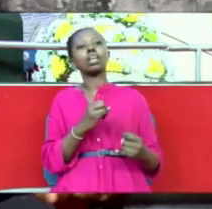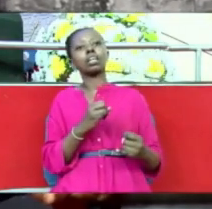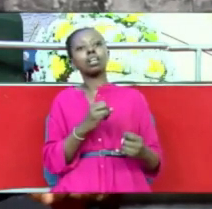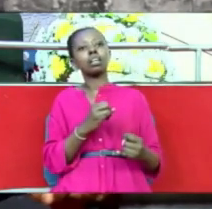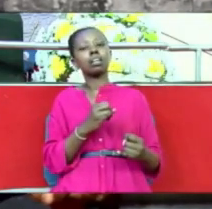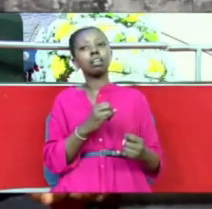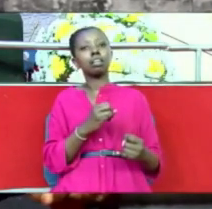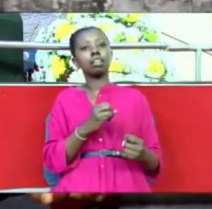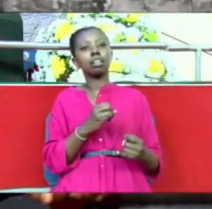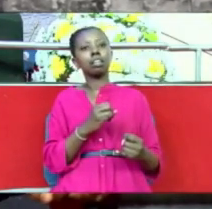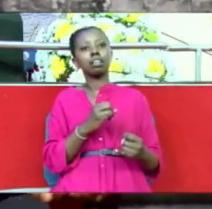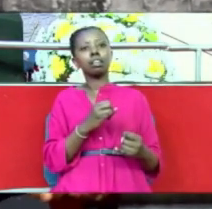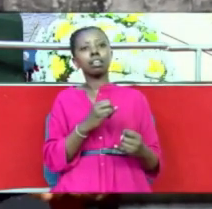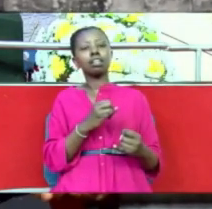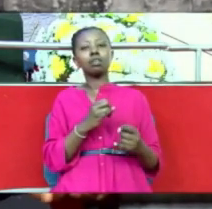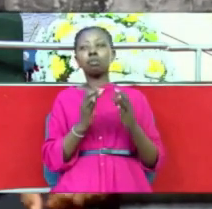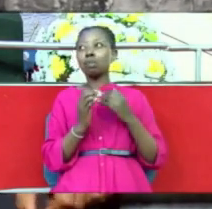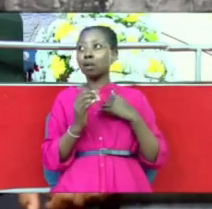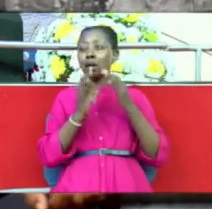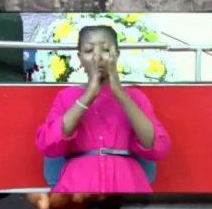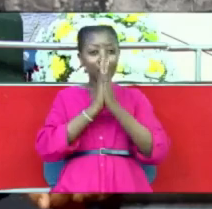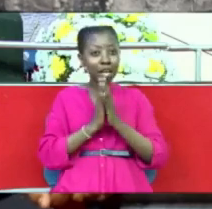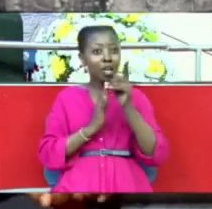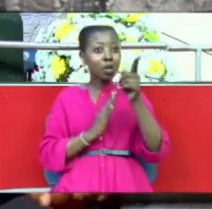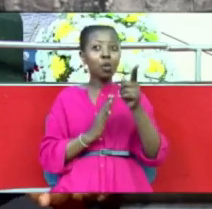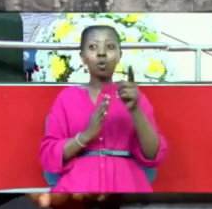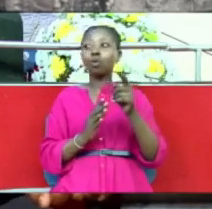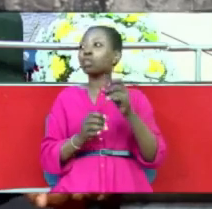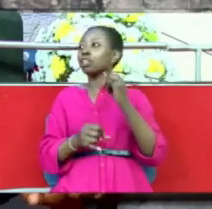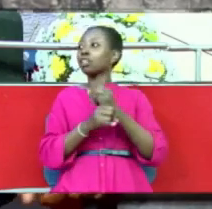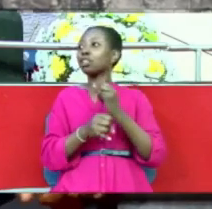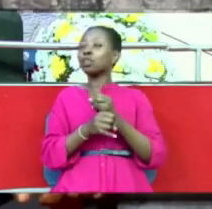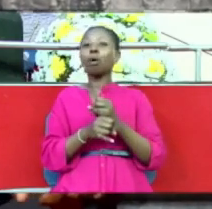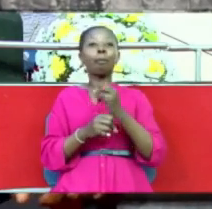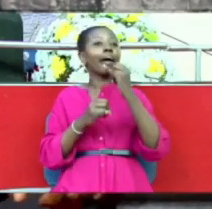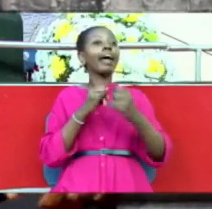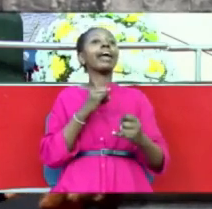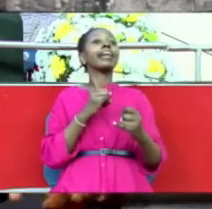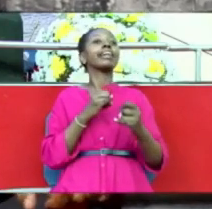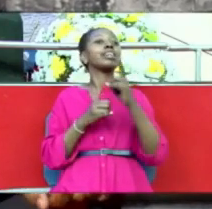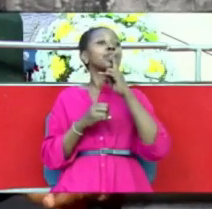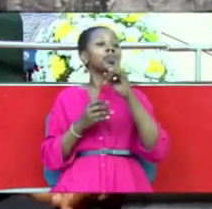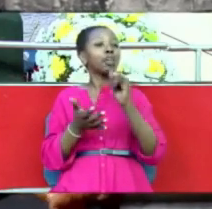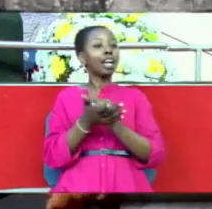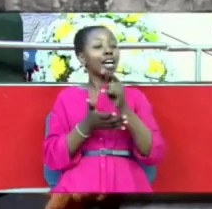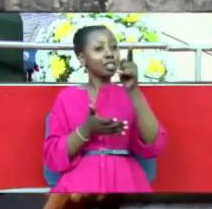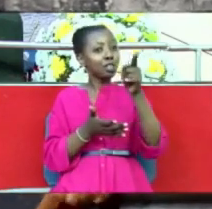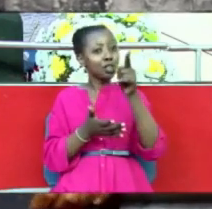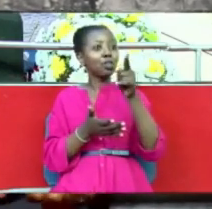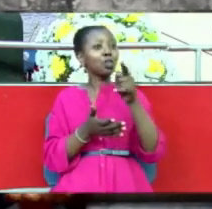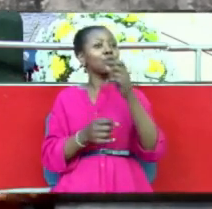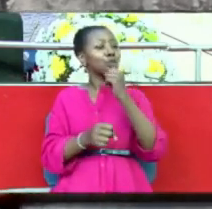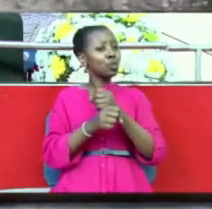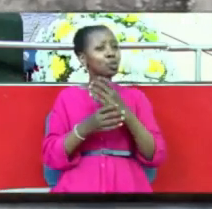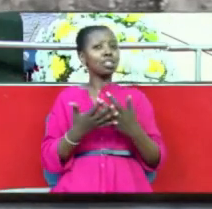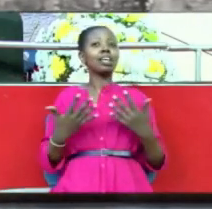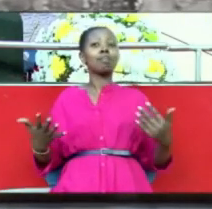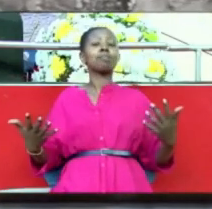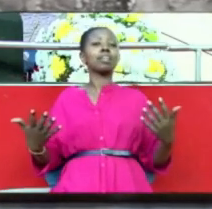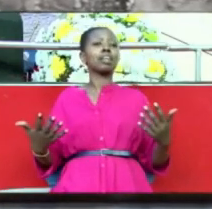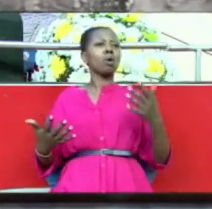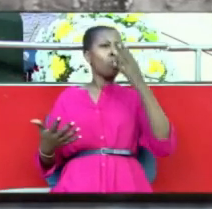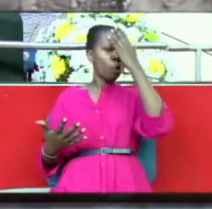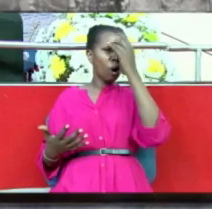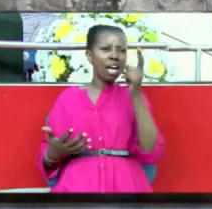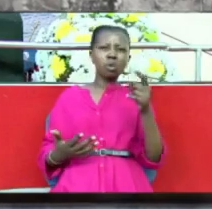Wewe futwa. Ni bishop anasema, na alikuambia upata kazi, sasa futwa. I mean, you are complaining